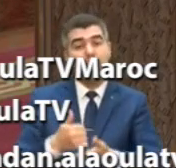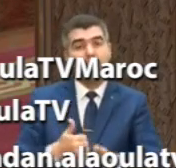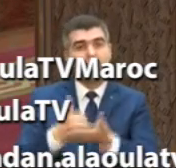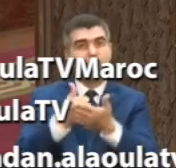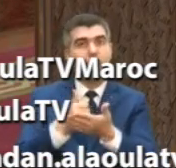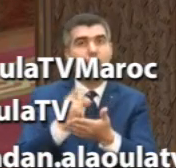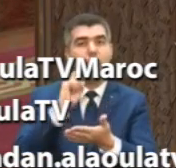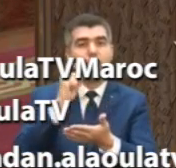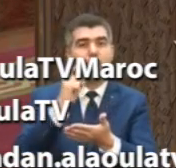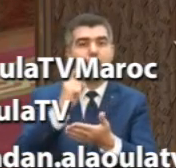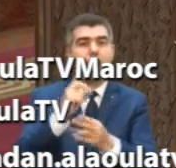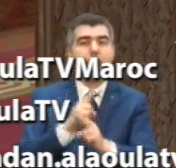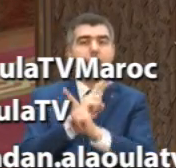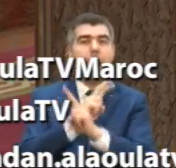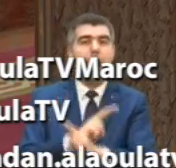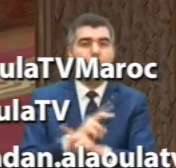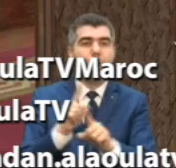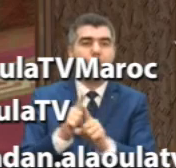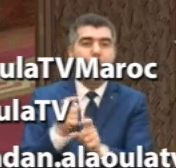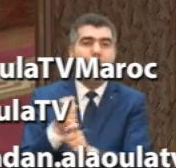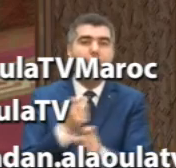وراتب معاش العطب